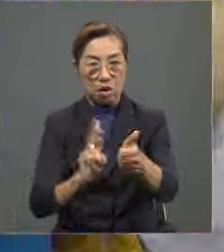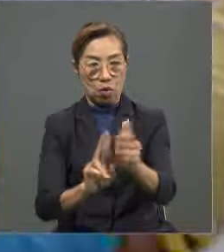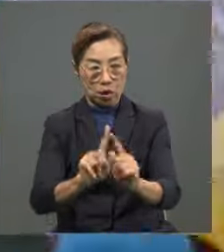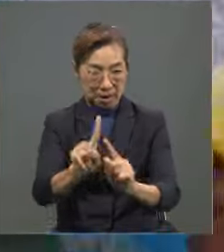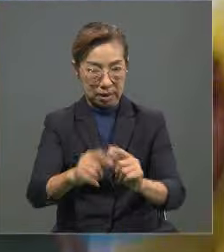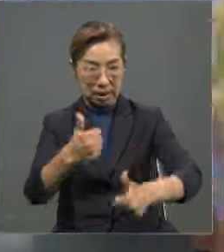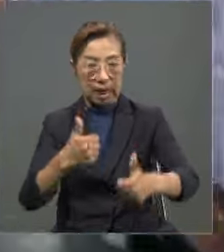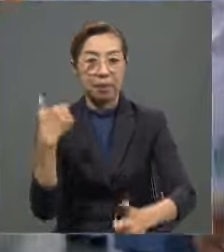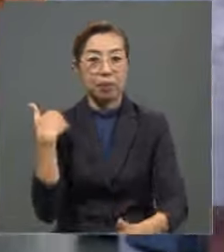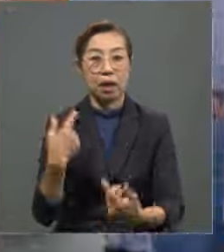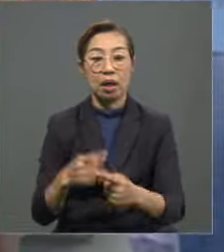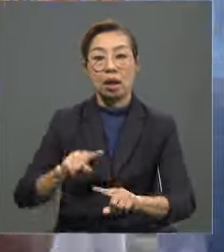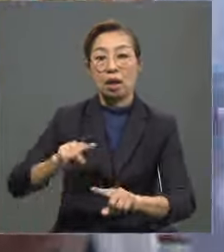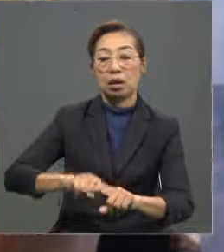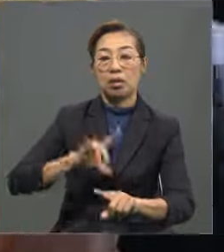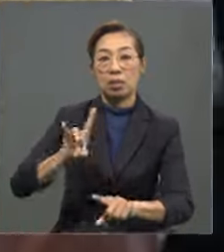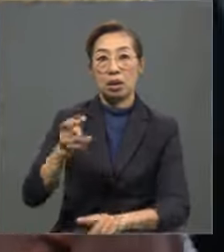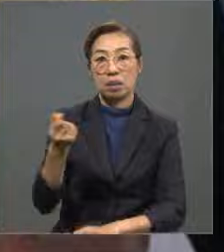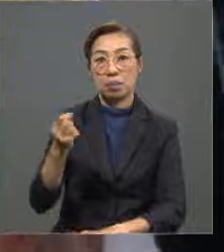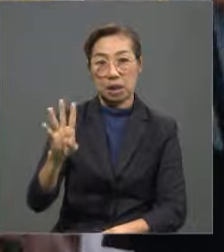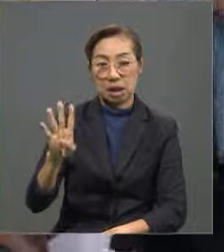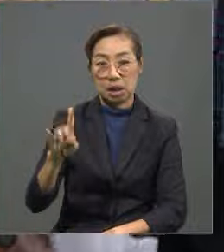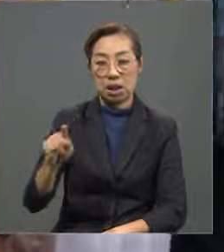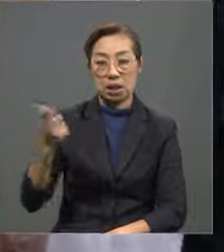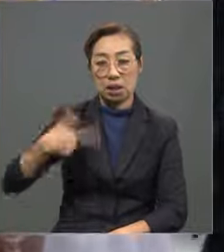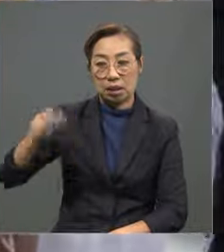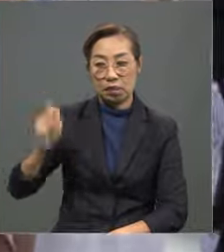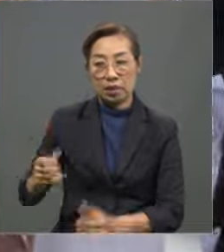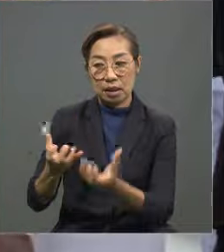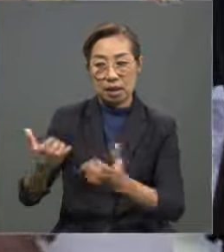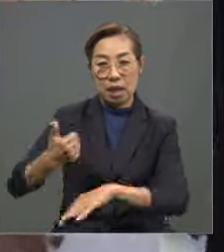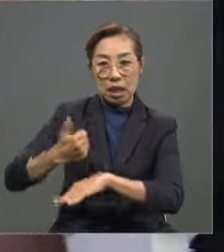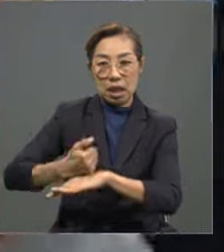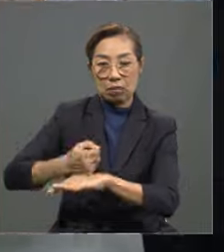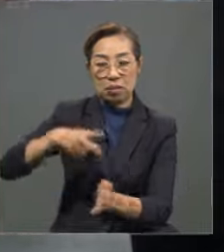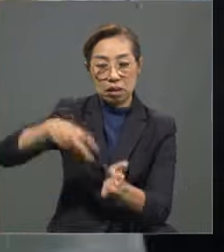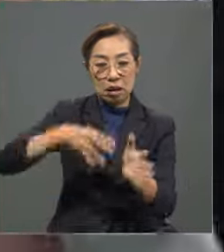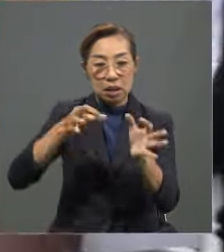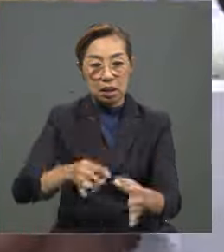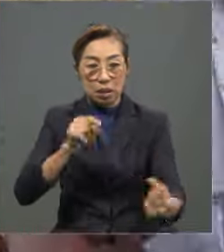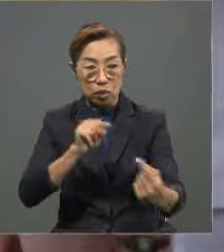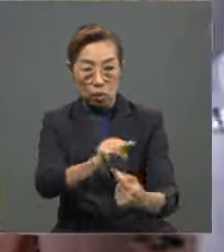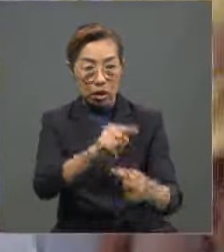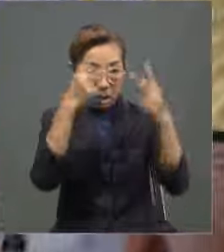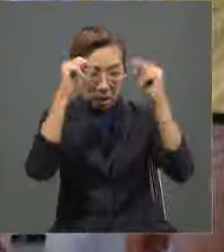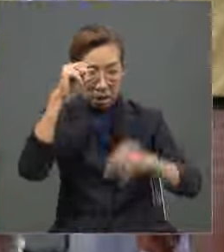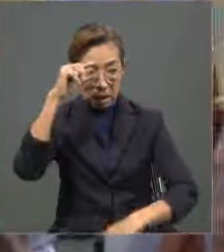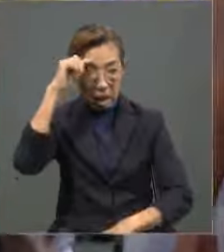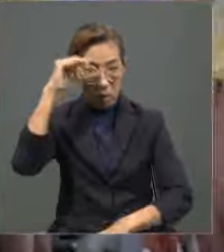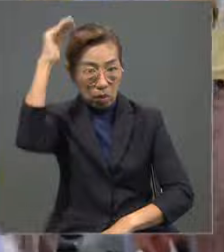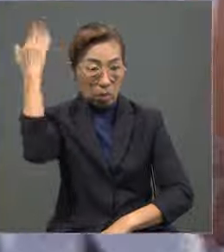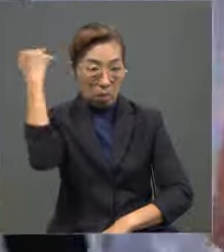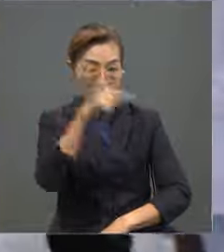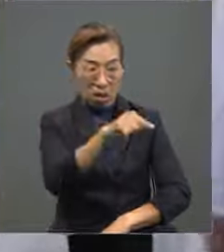นะศาลรัฐธรรมนูญจะมีการอ่านคำวินิจฉัยกรณีที่นายกรัฐมนตรีเศรษฐาทวีศิลป์แต่งตั้งนายพิชิตชื่นบาลเป็น